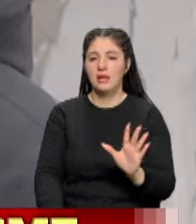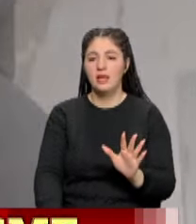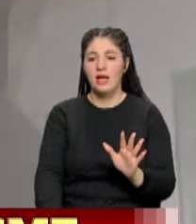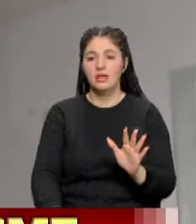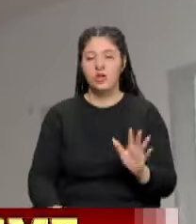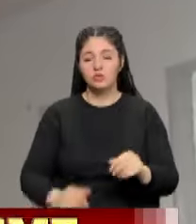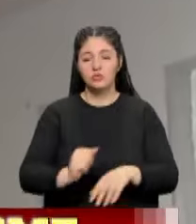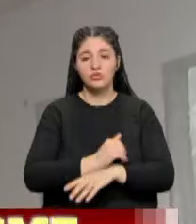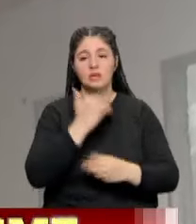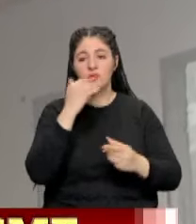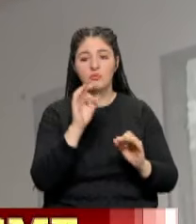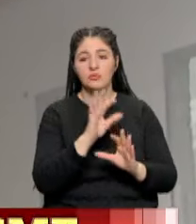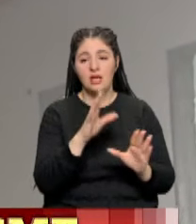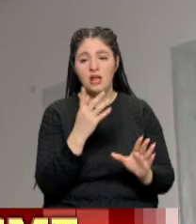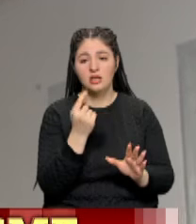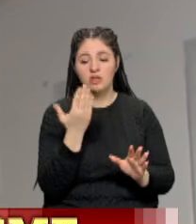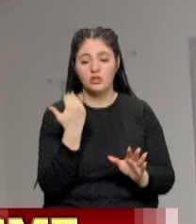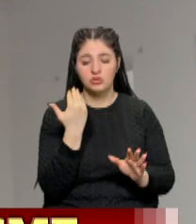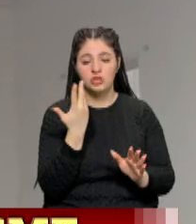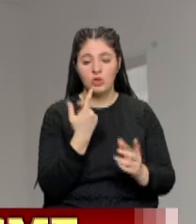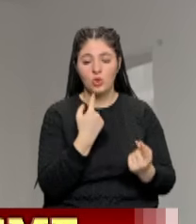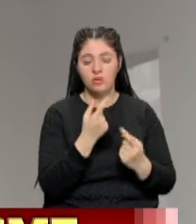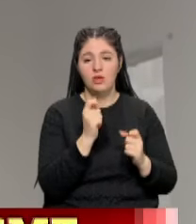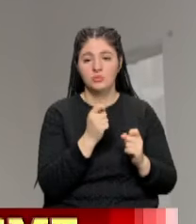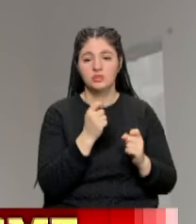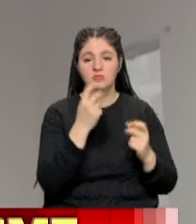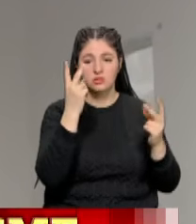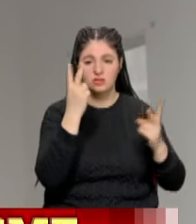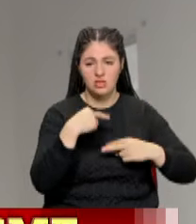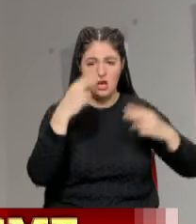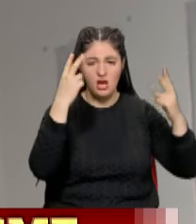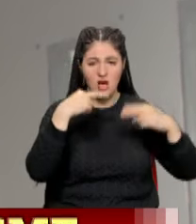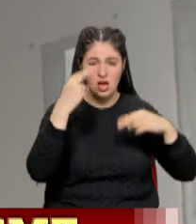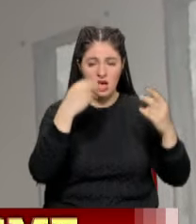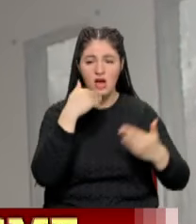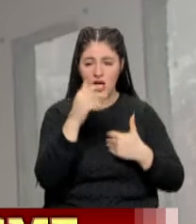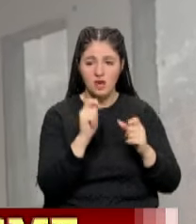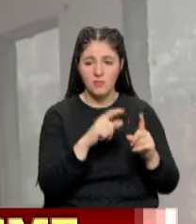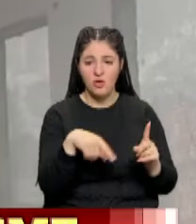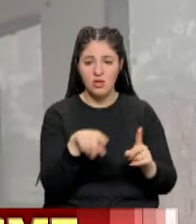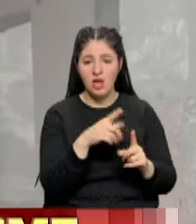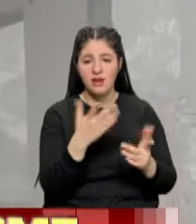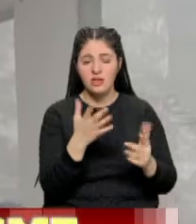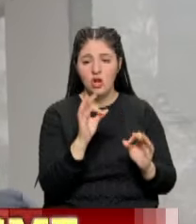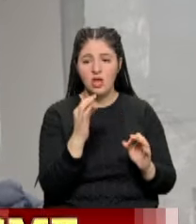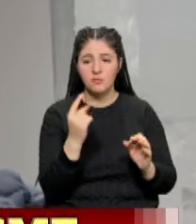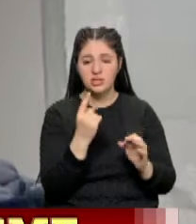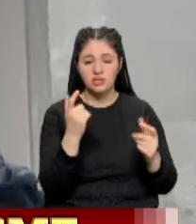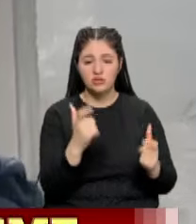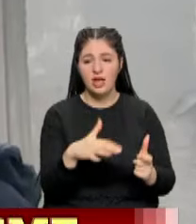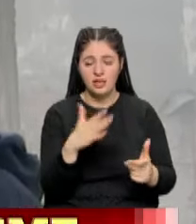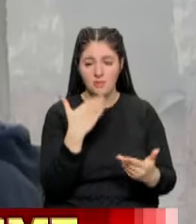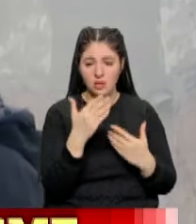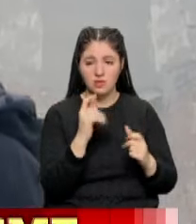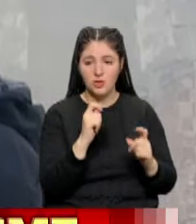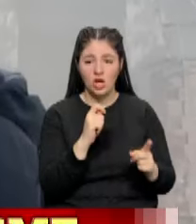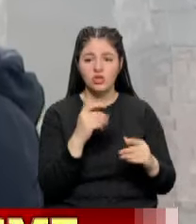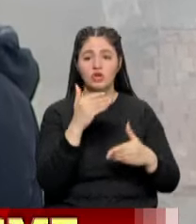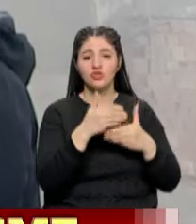Tarif edebilmek mümkün değil. Az önce işte konuştuklarımız gözyaşlarıyla anlatıyorlar. Yani öyle bir şehirden bahsediyoruz